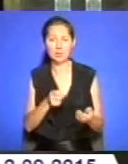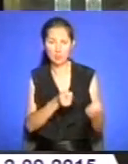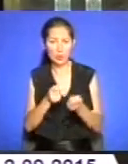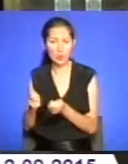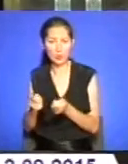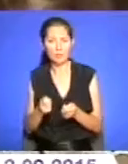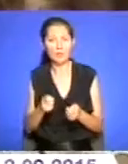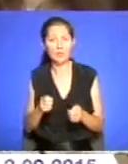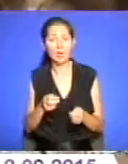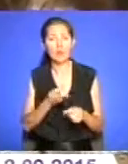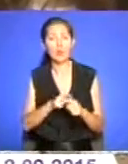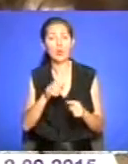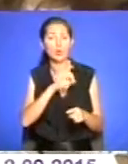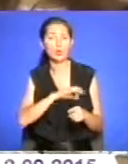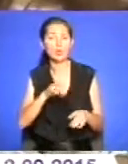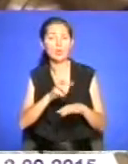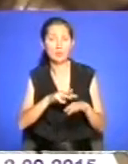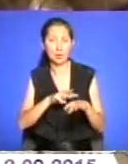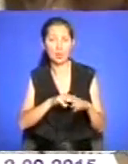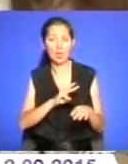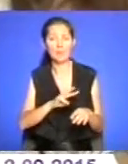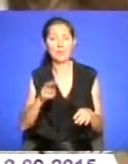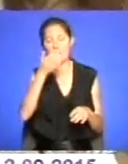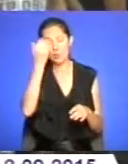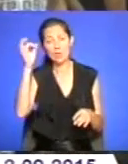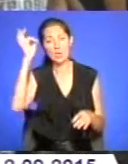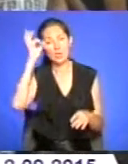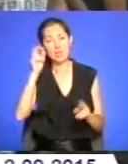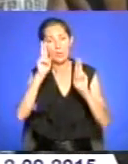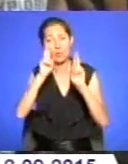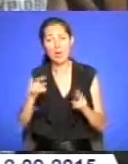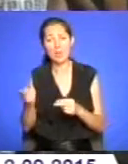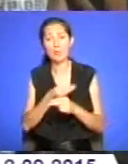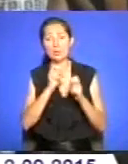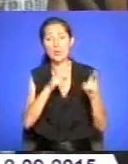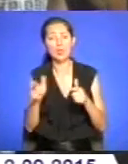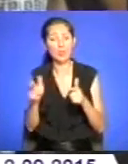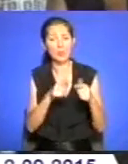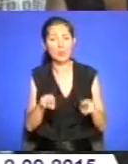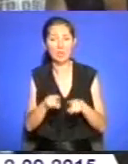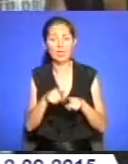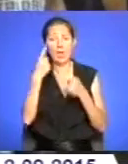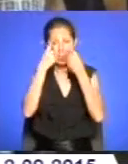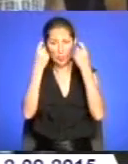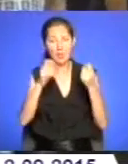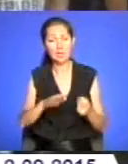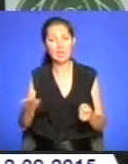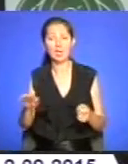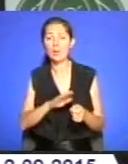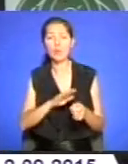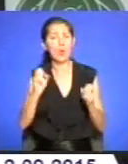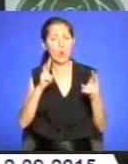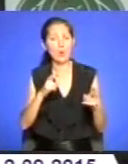міліції. Не забули міліціонери під час зустрічі нагадати гімназистам про правила безпечної поведінки та застерегли неповнолітніх про небезпечні